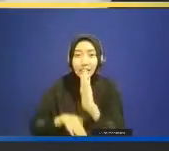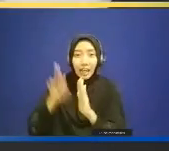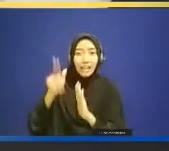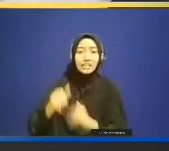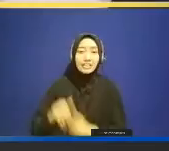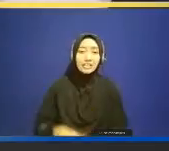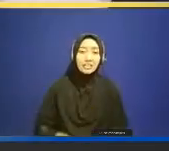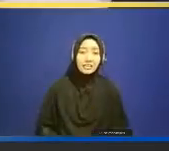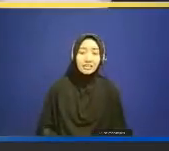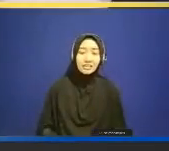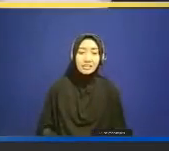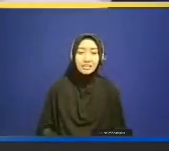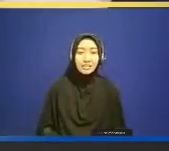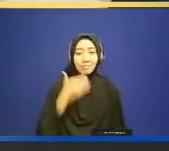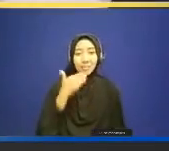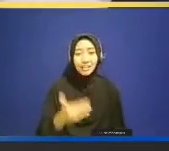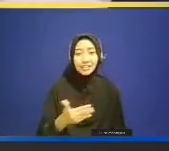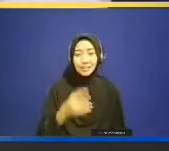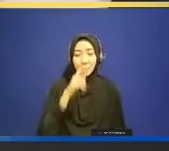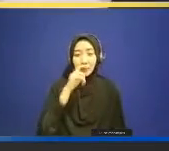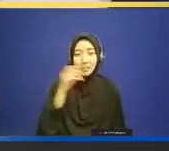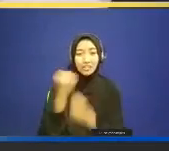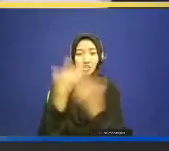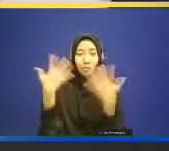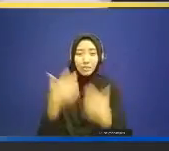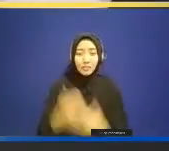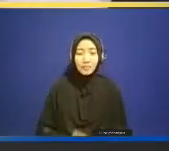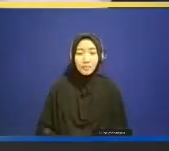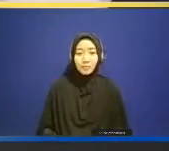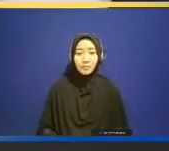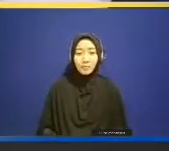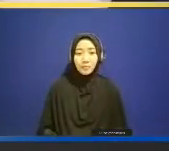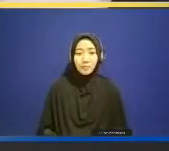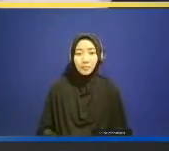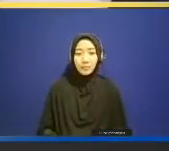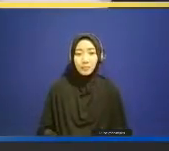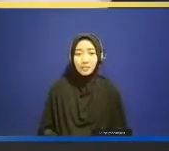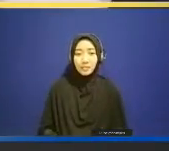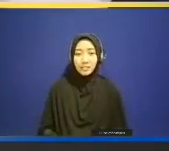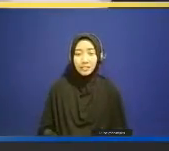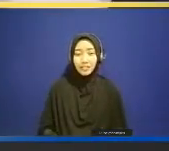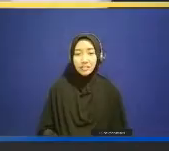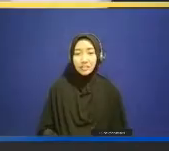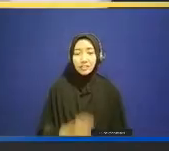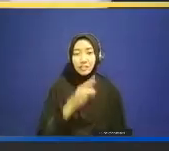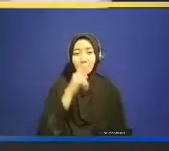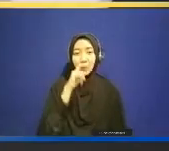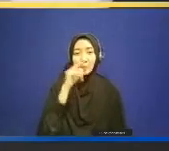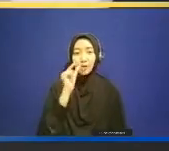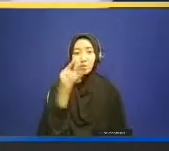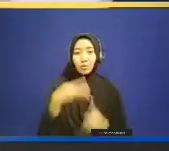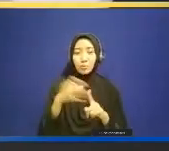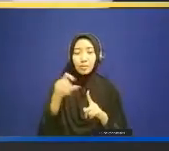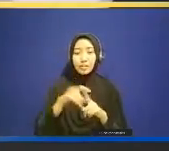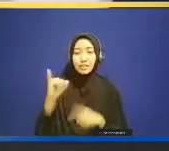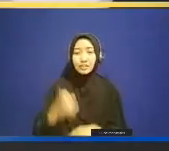lagi Makasih Lebak atas Jawabannya by di silakan